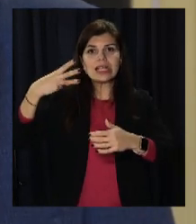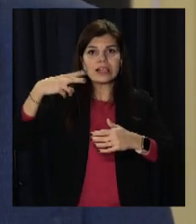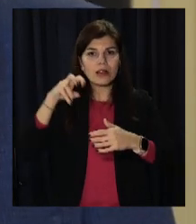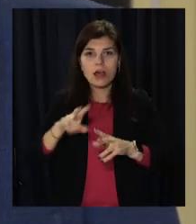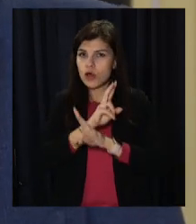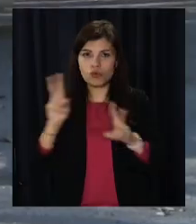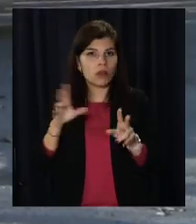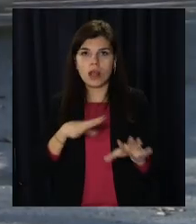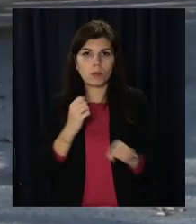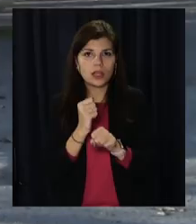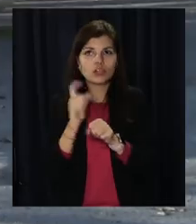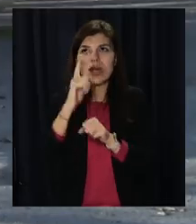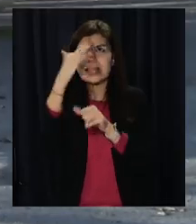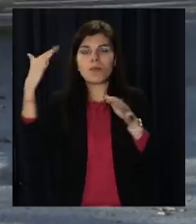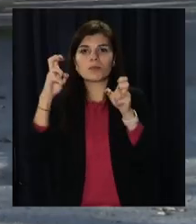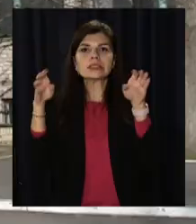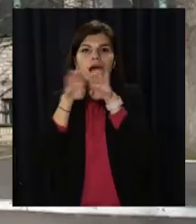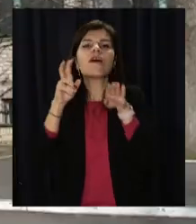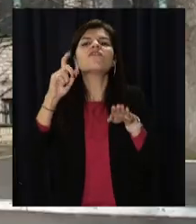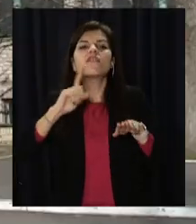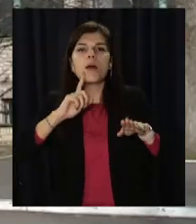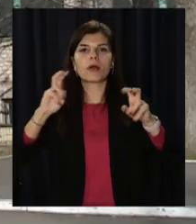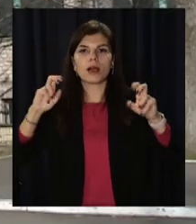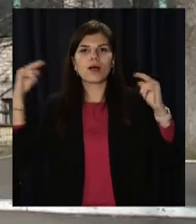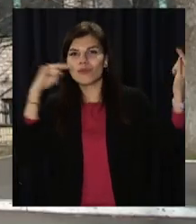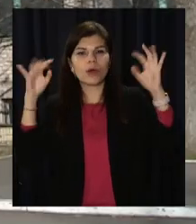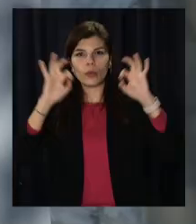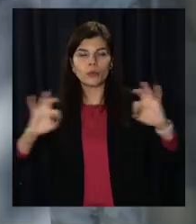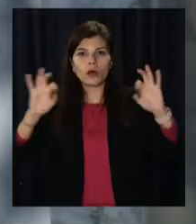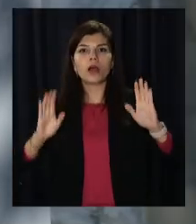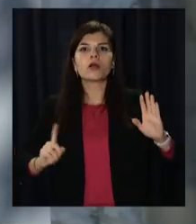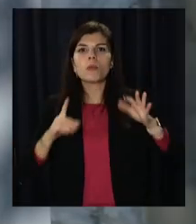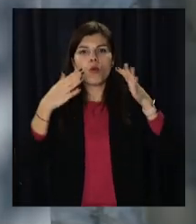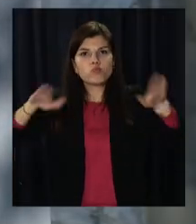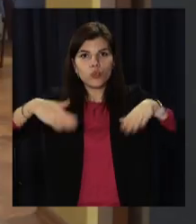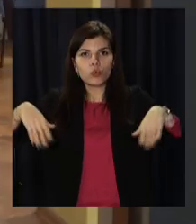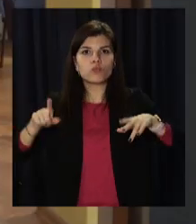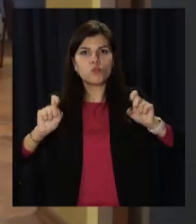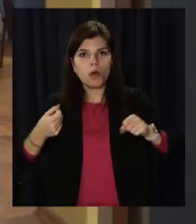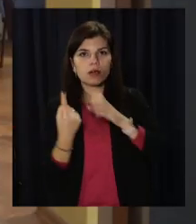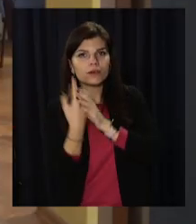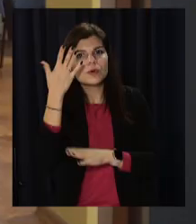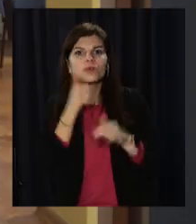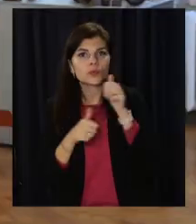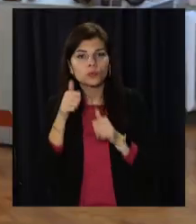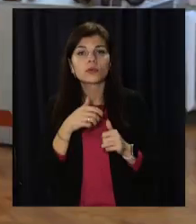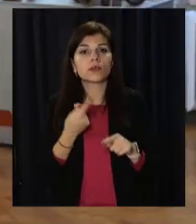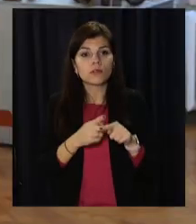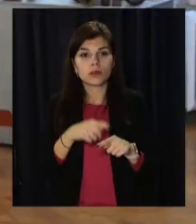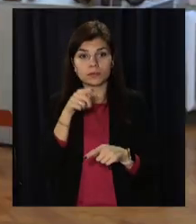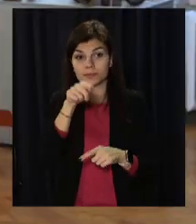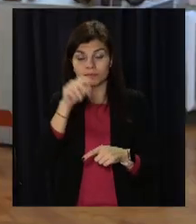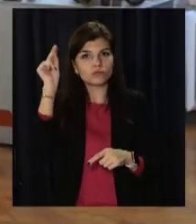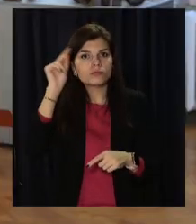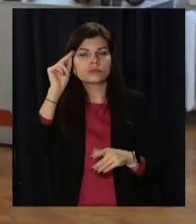этого не делал. Свої космічні апарати студенти розробляють та виготовляють у стінах ДНУ. Для цього там облаштований цілий